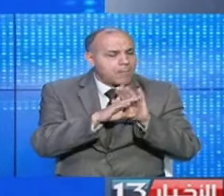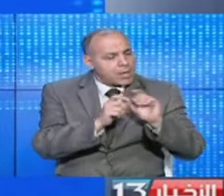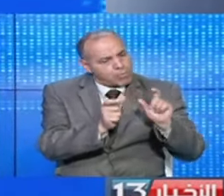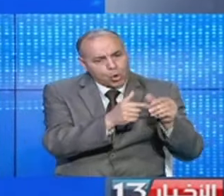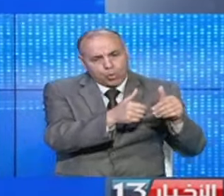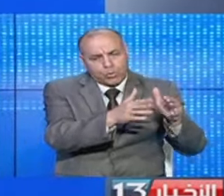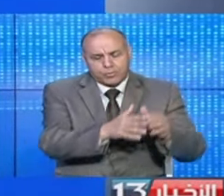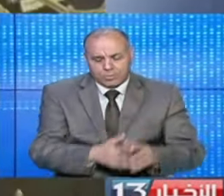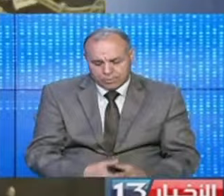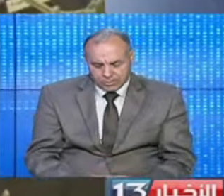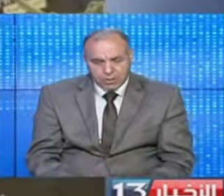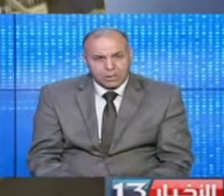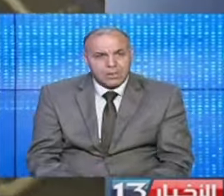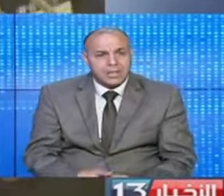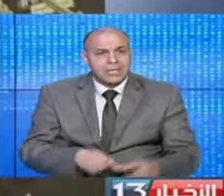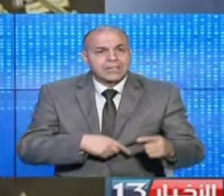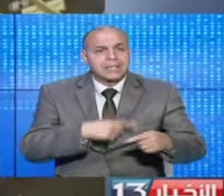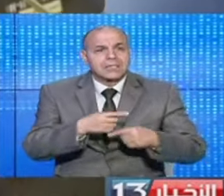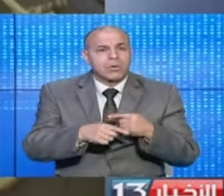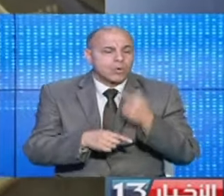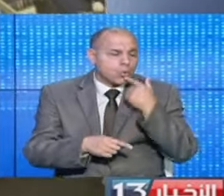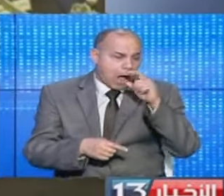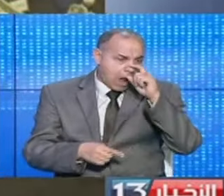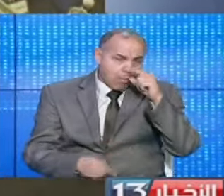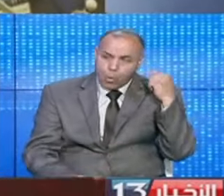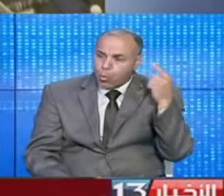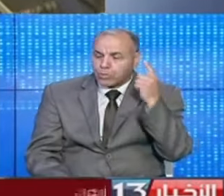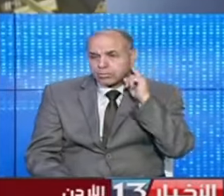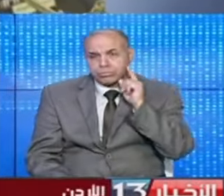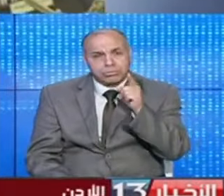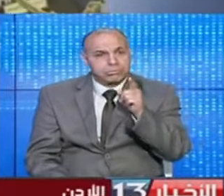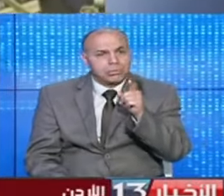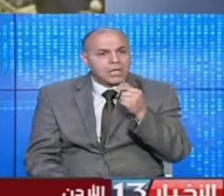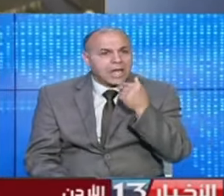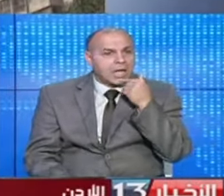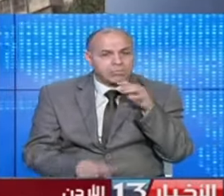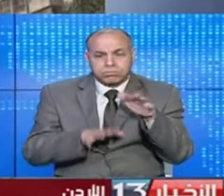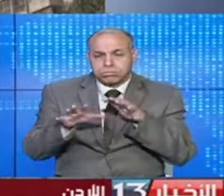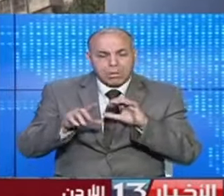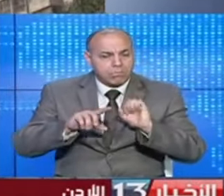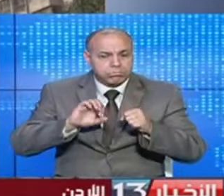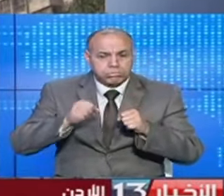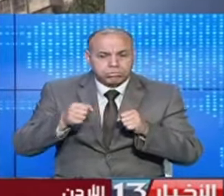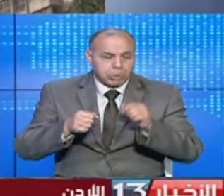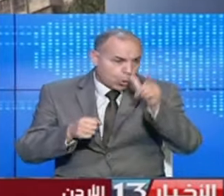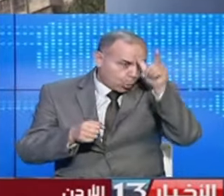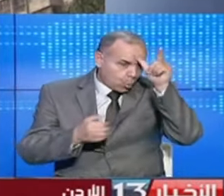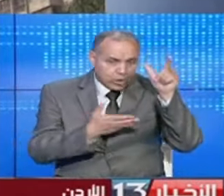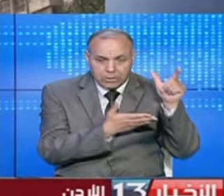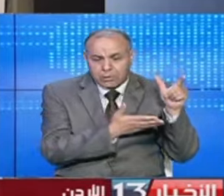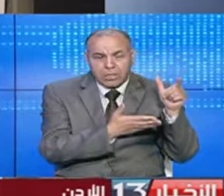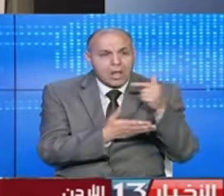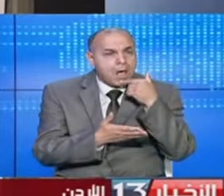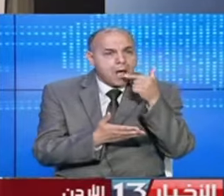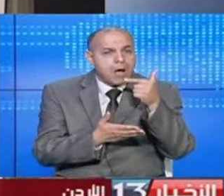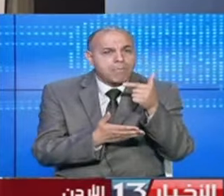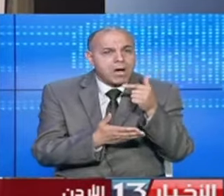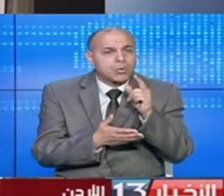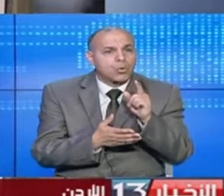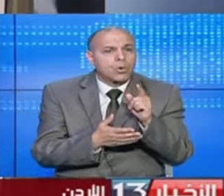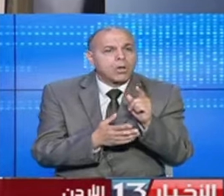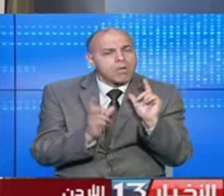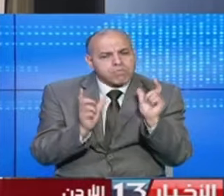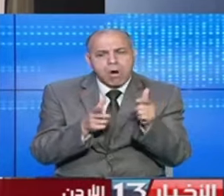أمنية. تتواصل ردود الفعل العربية والدولية مناصرة للإجراءات التي اتخذتها المملكة الأردنية بعد إقرارها